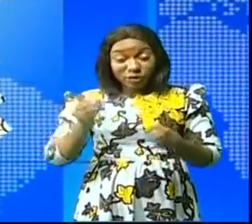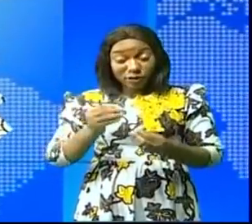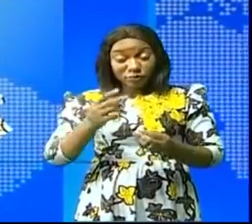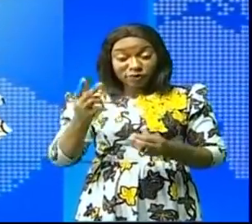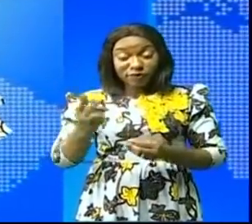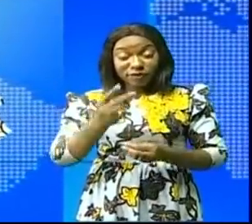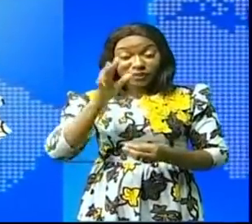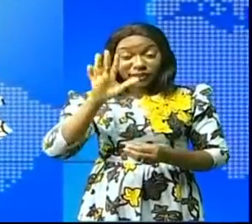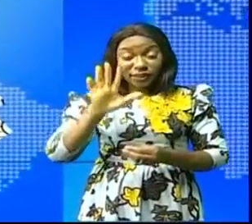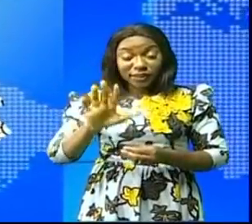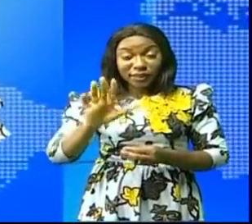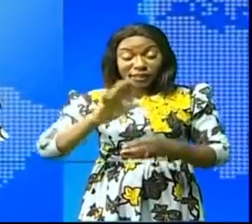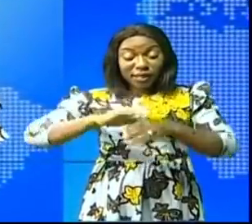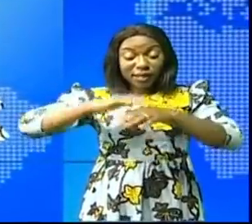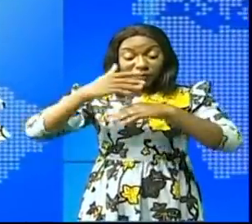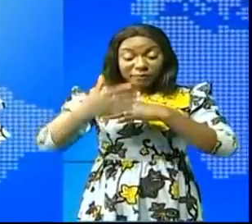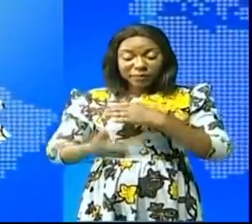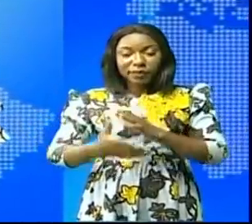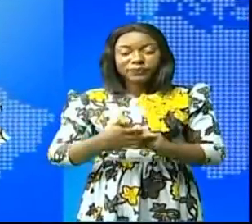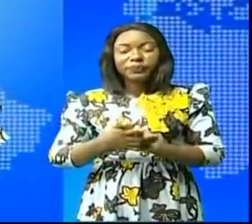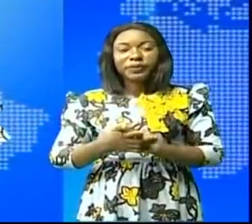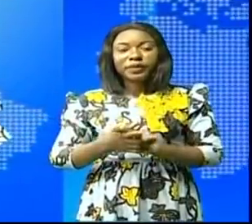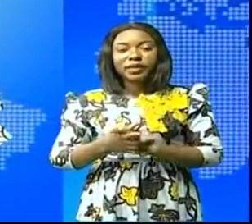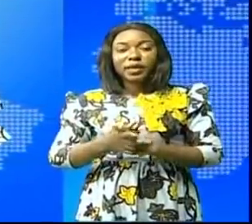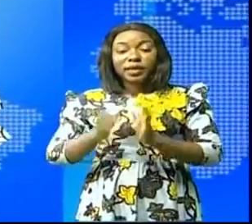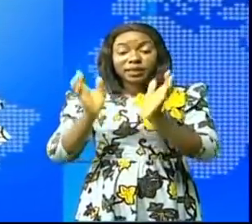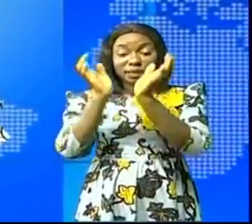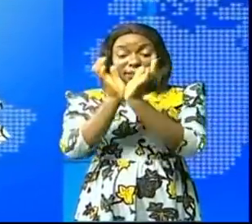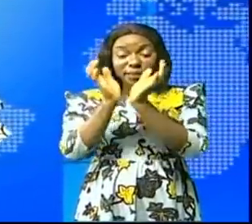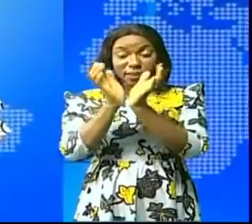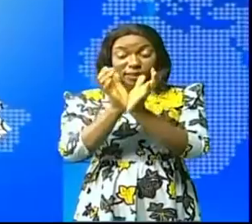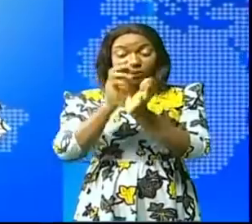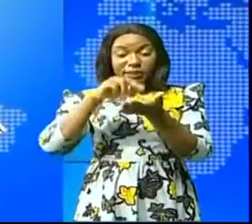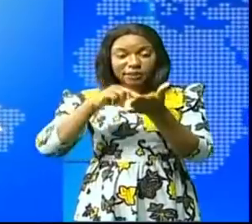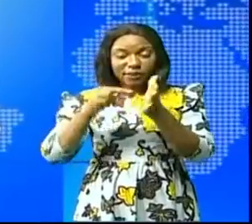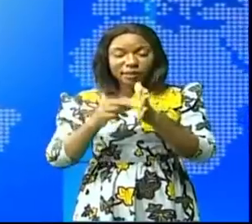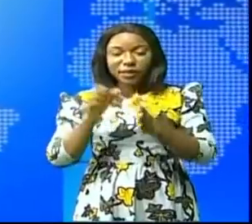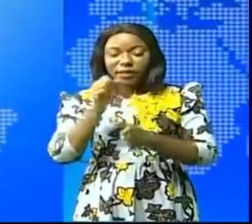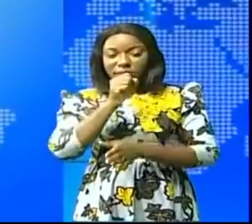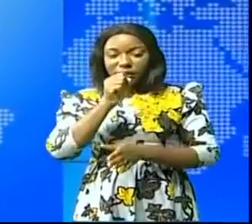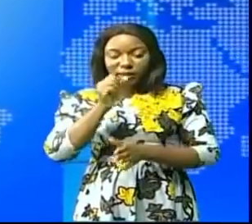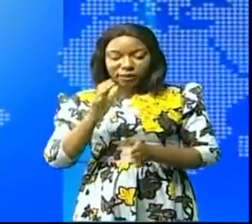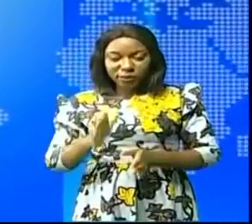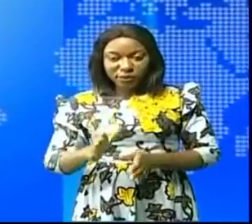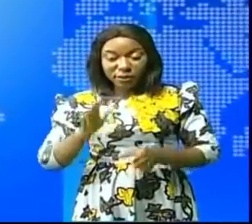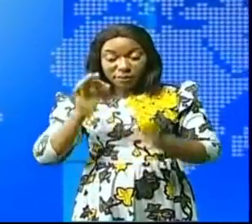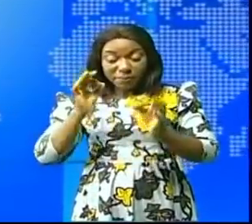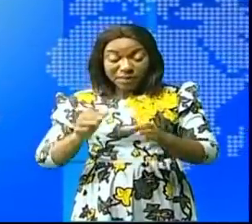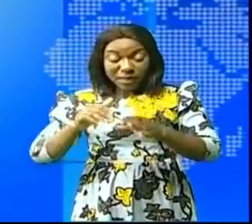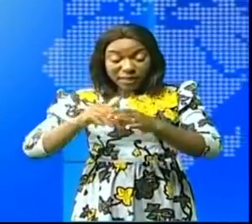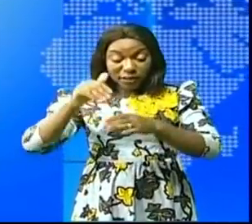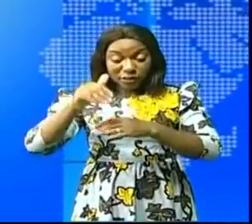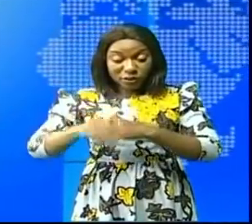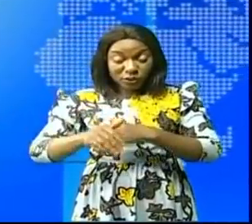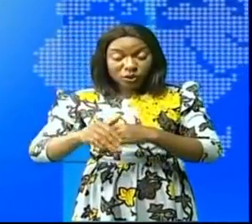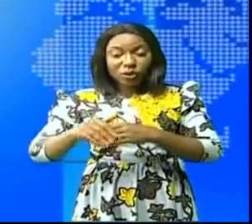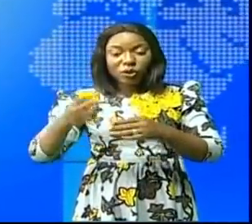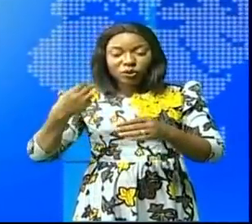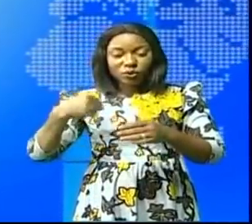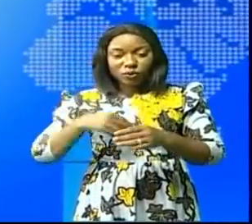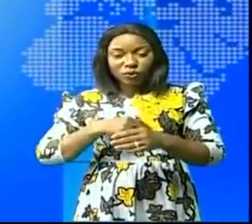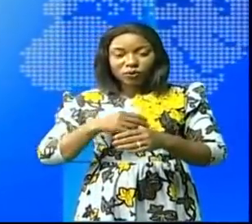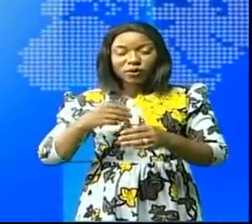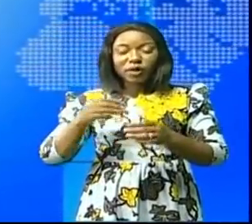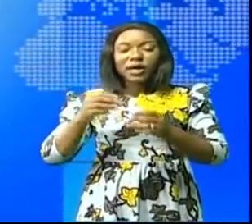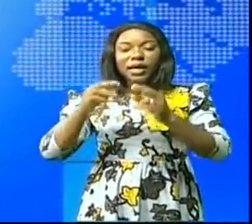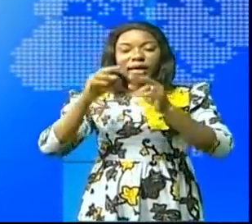ans après au stade de Martyrs. Un rendez-vous à ne pas manquer. En dehors de Maison Musicale Mansa Musica, Africell aussi